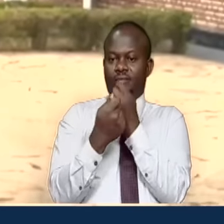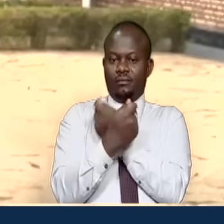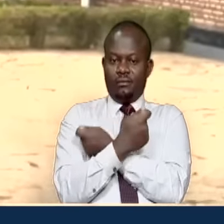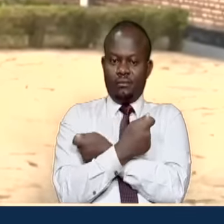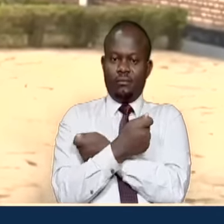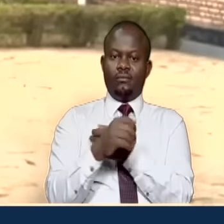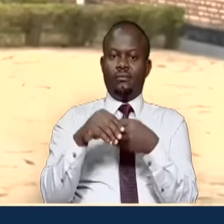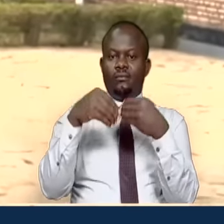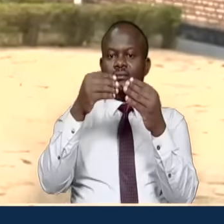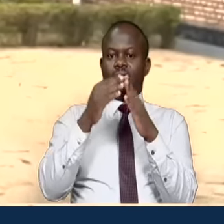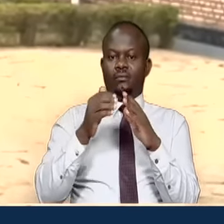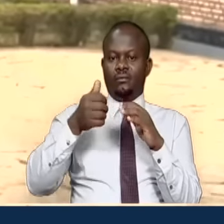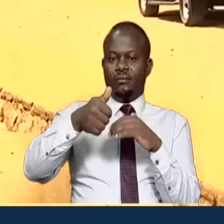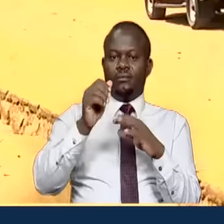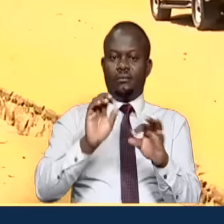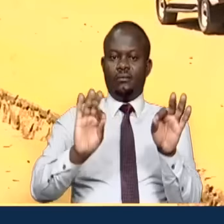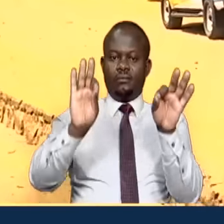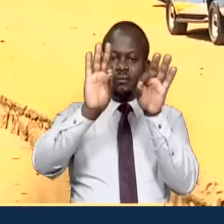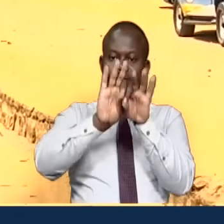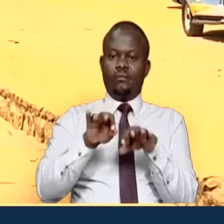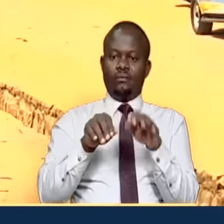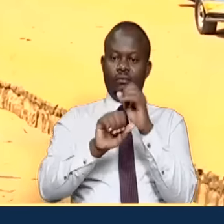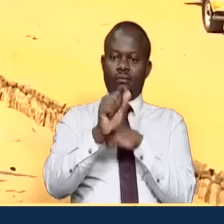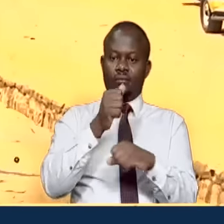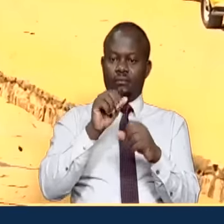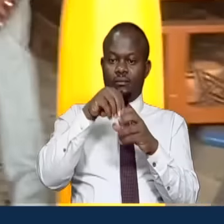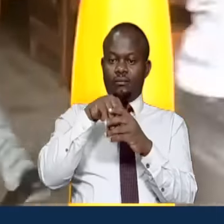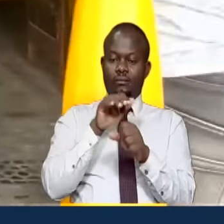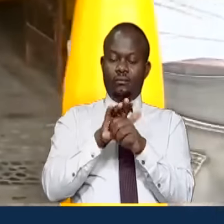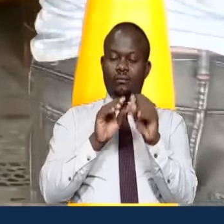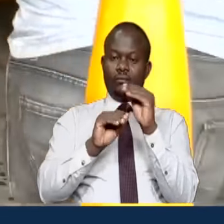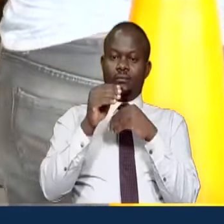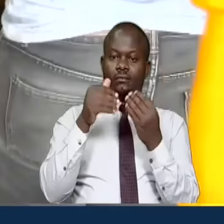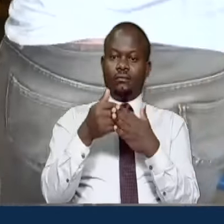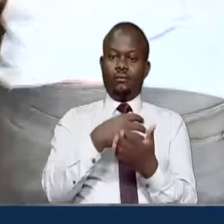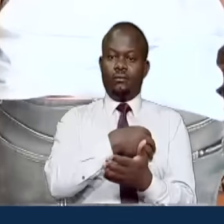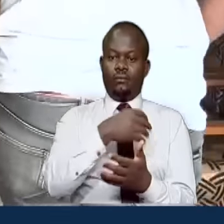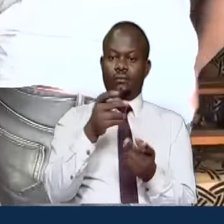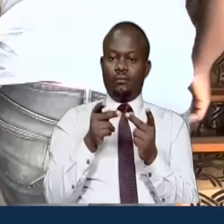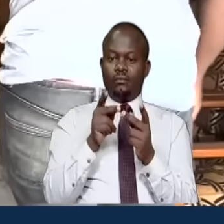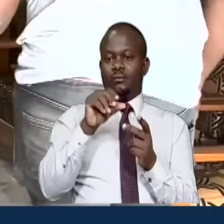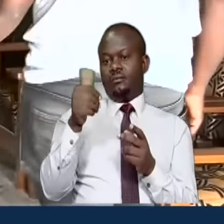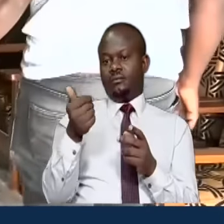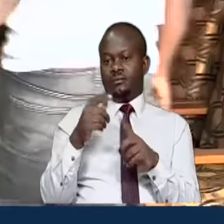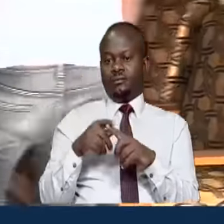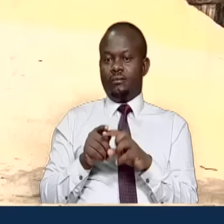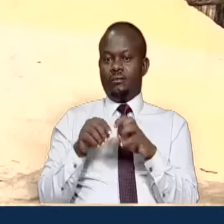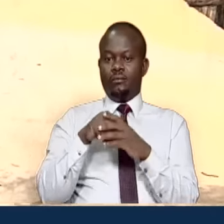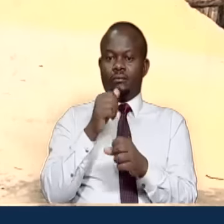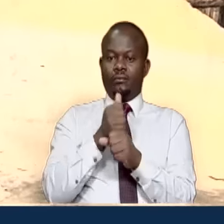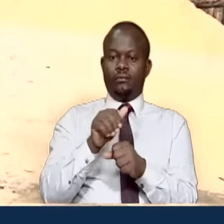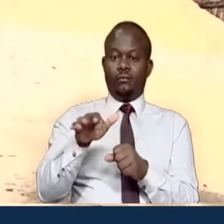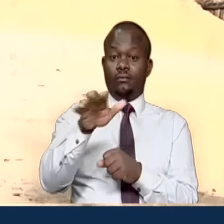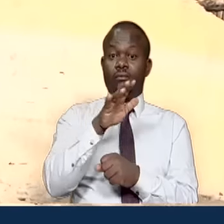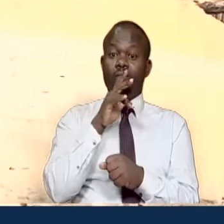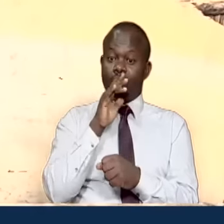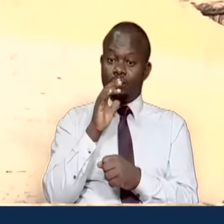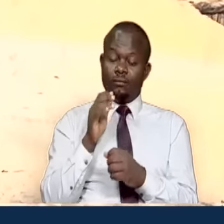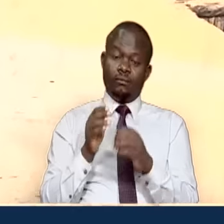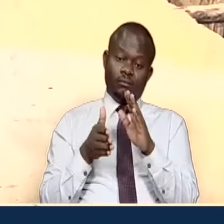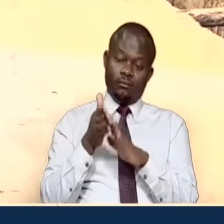guhereza inzu zabo agaciro. Ibikorwa byiganjemo by'ubucuruzi, udukiriro n'ibindi bitandukanye nibyo bakorera aha, bavuga ko biteze imbarutso mu